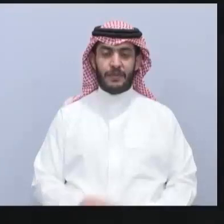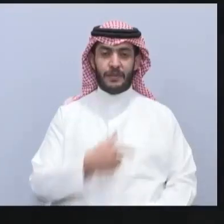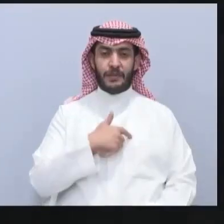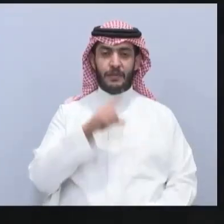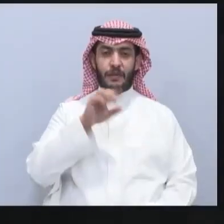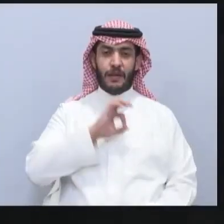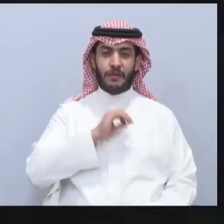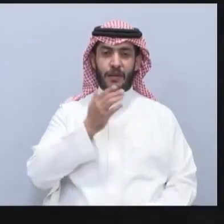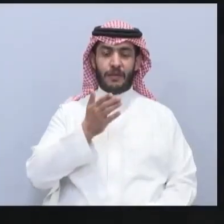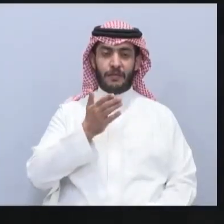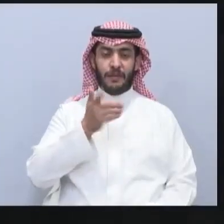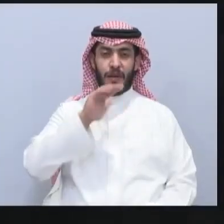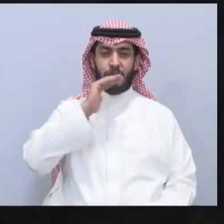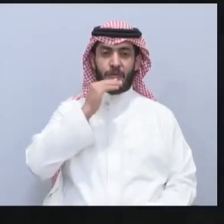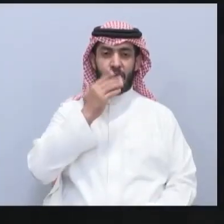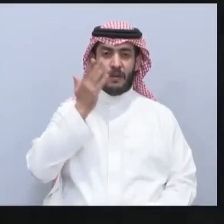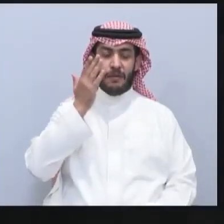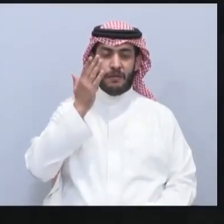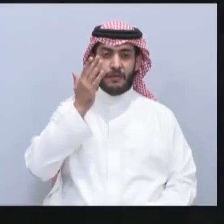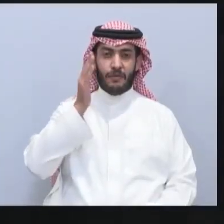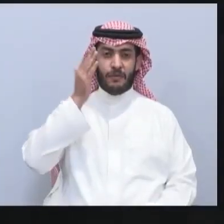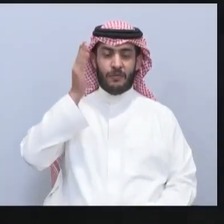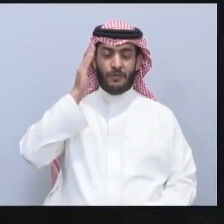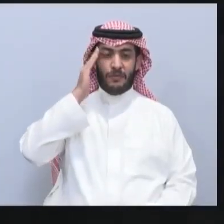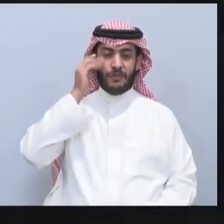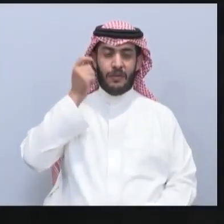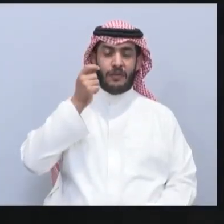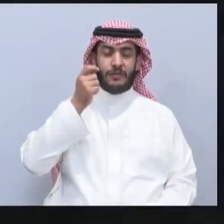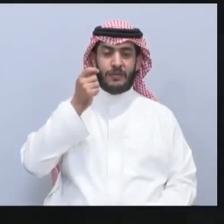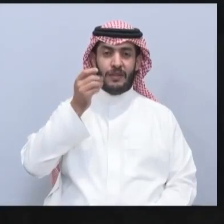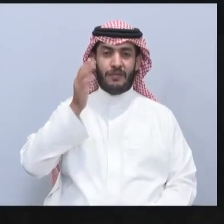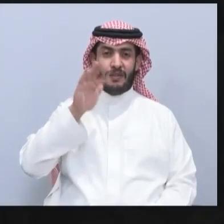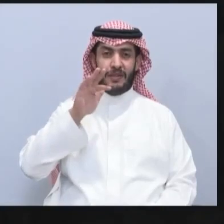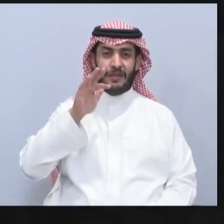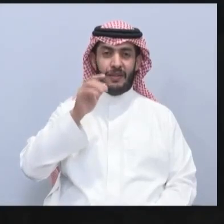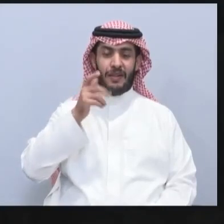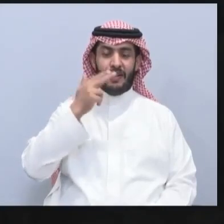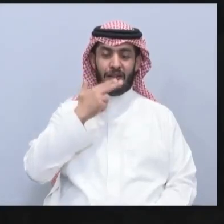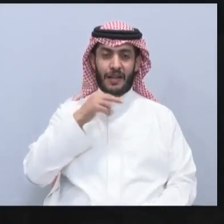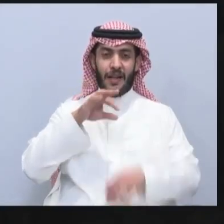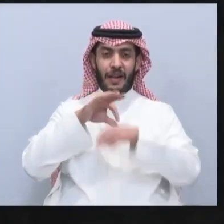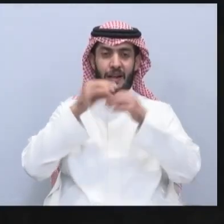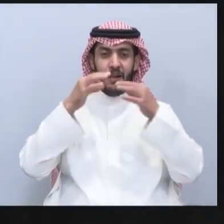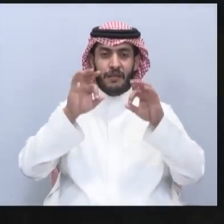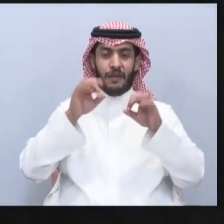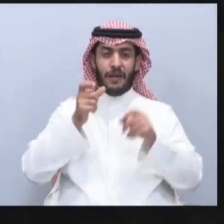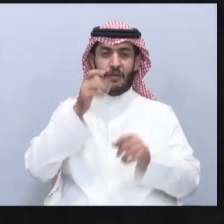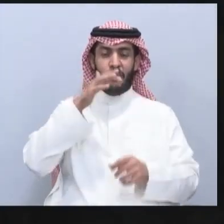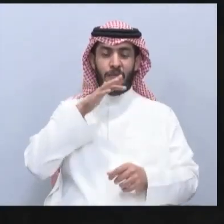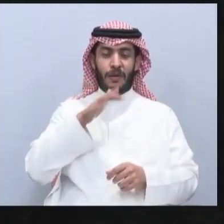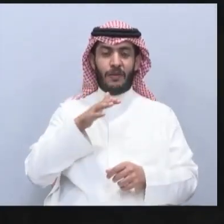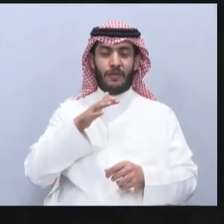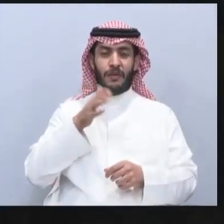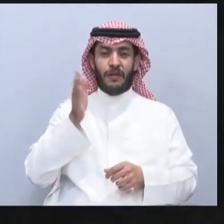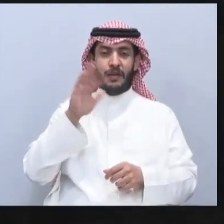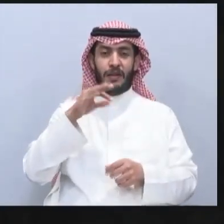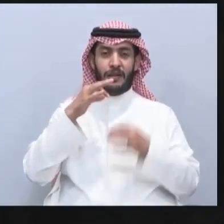بسم الله الرحمن الرحيم الحمد لله رب العالمين والصلاه والسلام على خير خلق الله اجمعين نبينا محمد